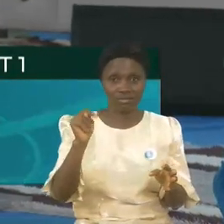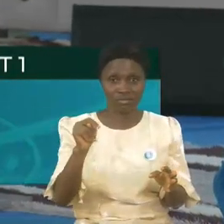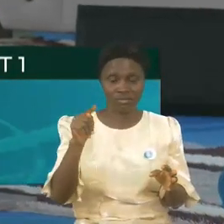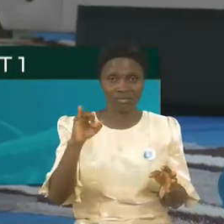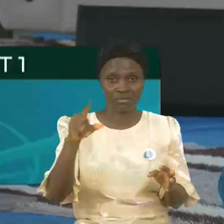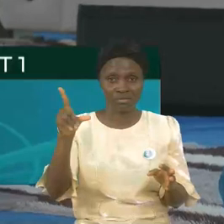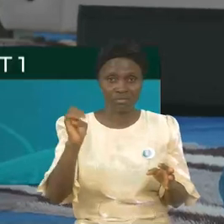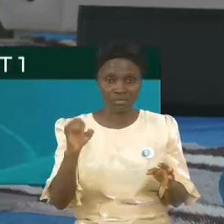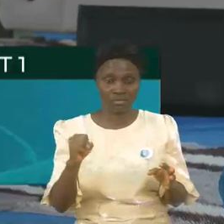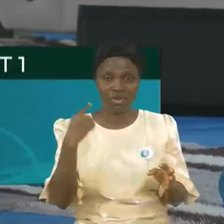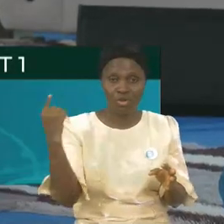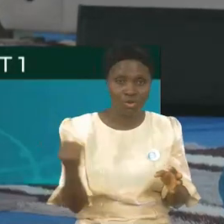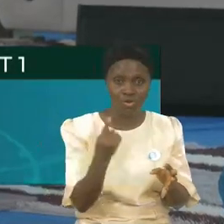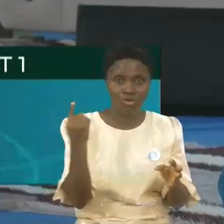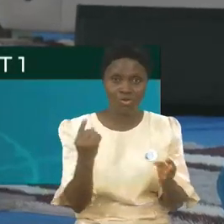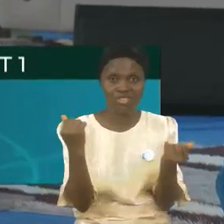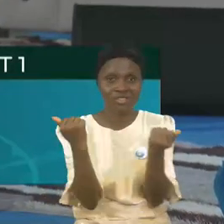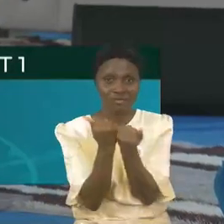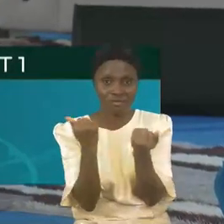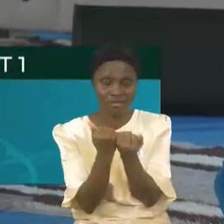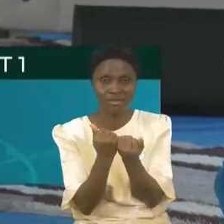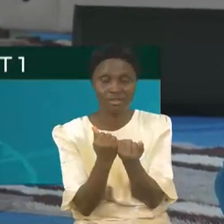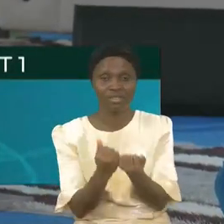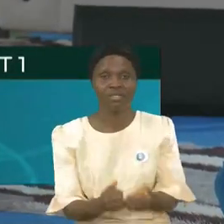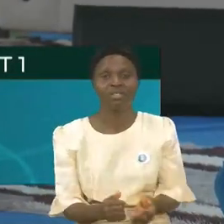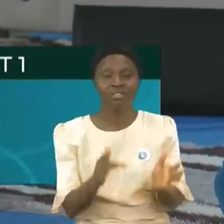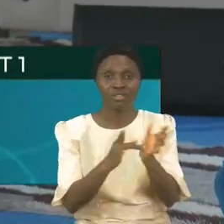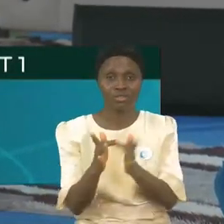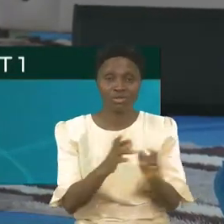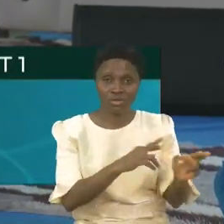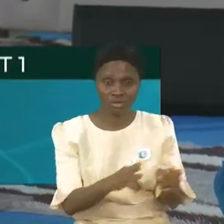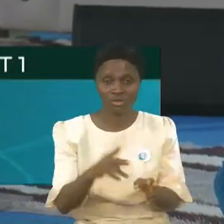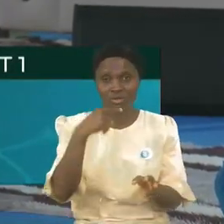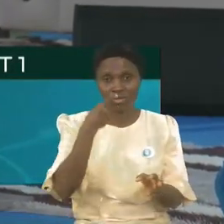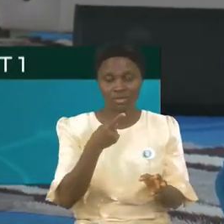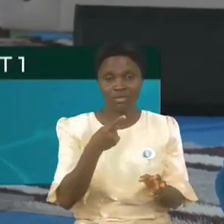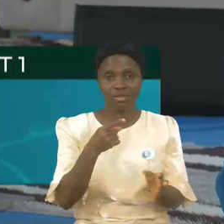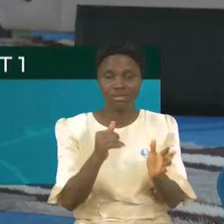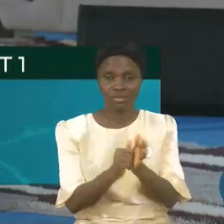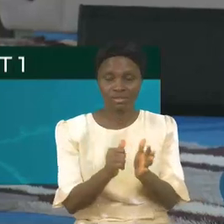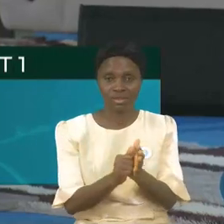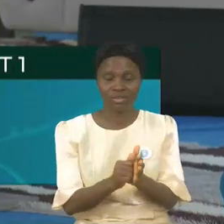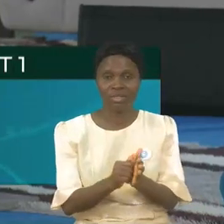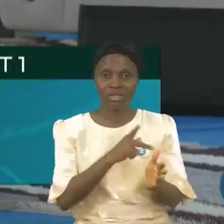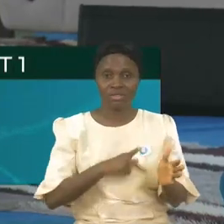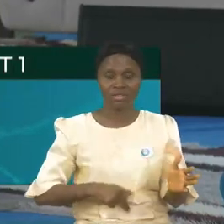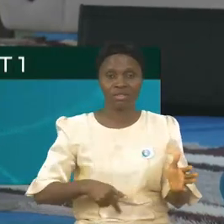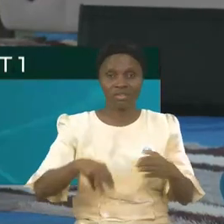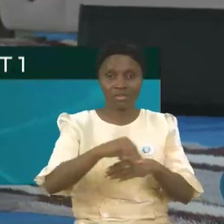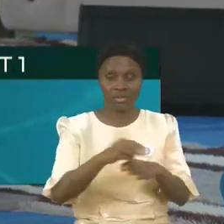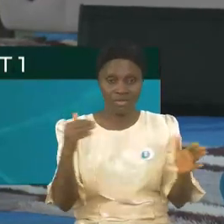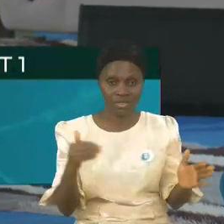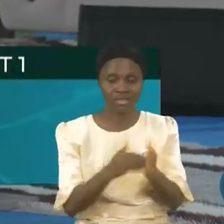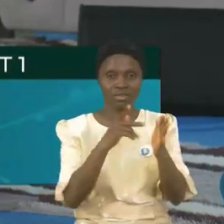nations les nations toujours ils vont commencer à se battre le avec l'autre Jésus